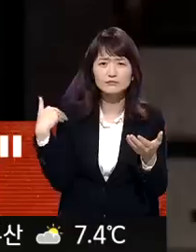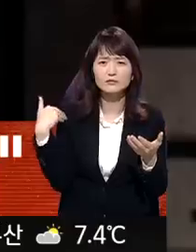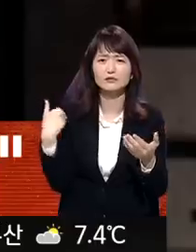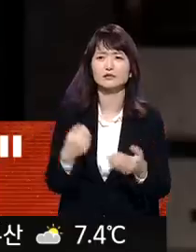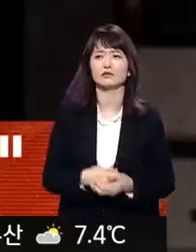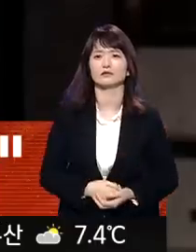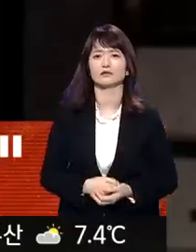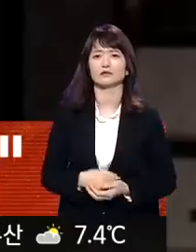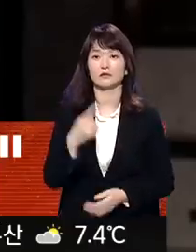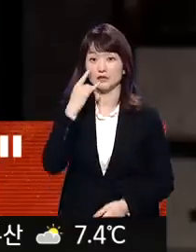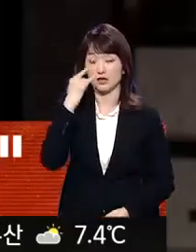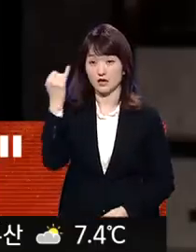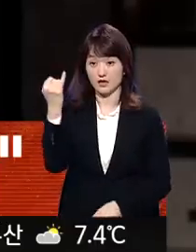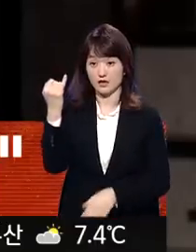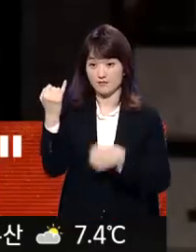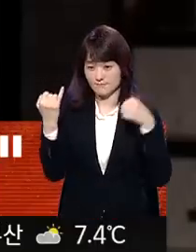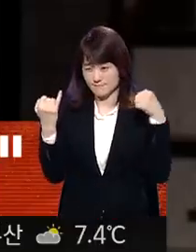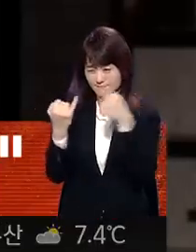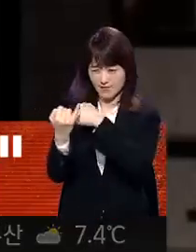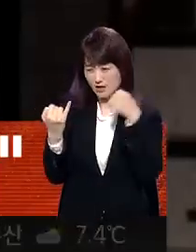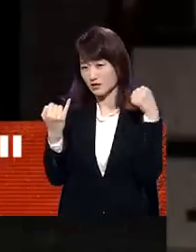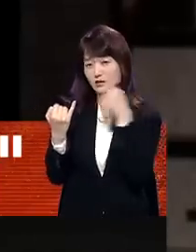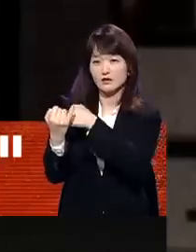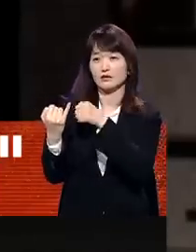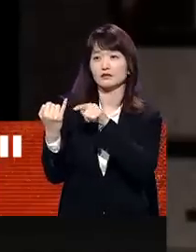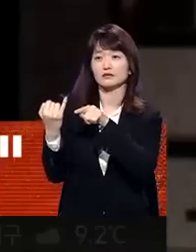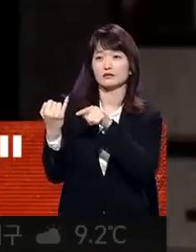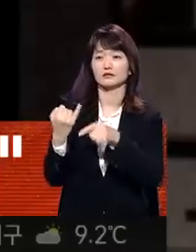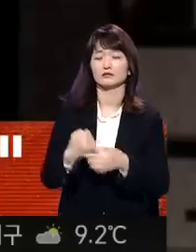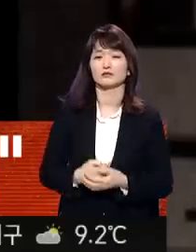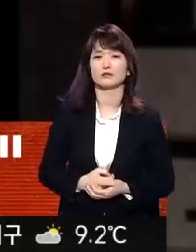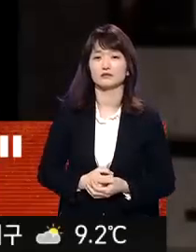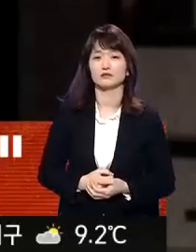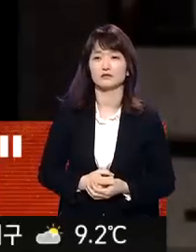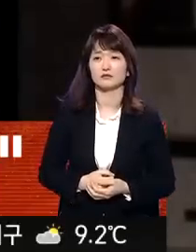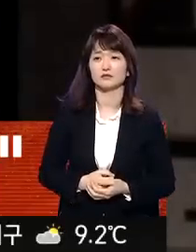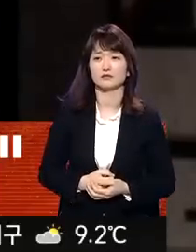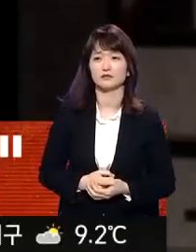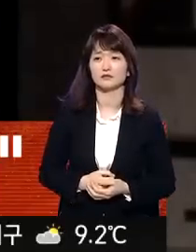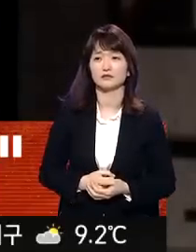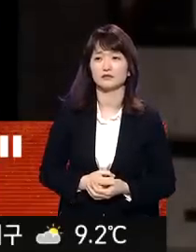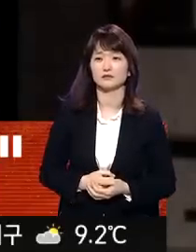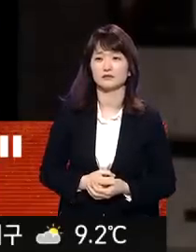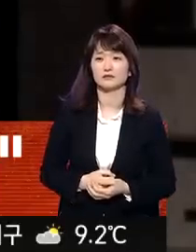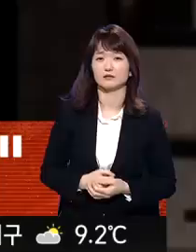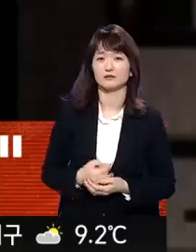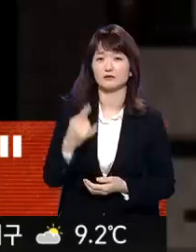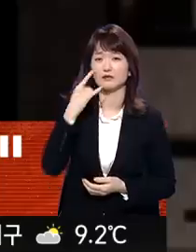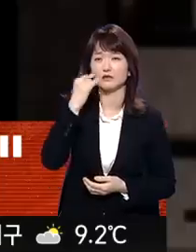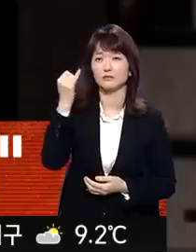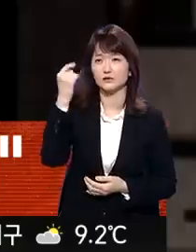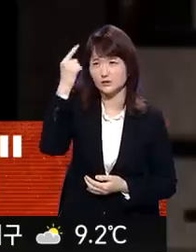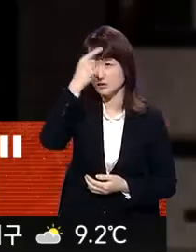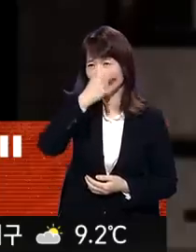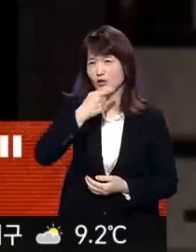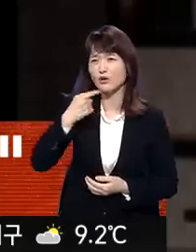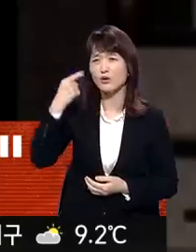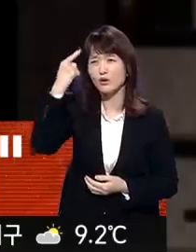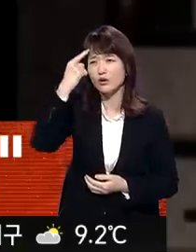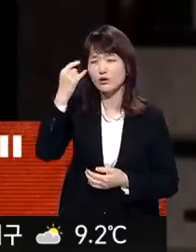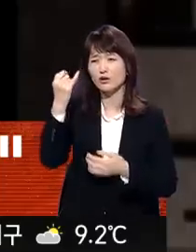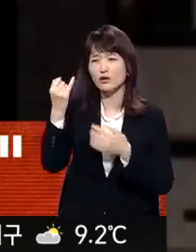되는데 어머니에게 폭행을 가고 사실 좀 말씀드리기 되게 좀 송구스럽지만 이렇게 어머니의 얼굴 반쪽이 조금 이렇게 함몰되어